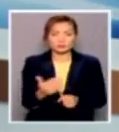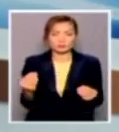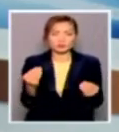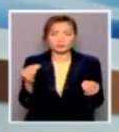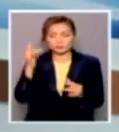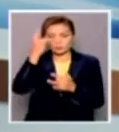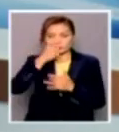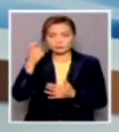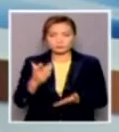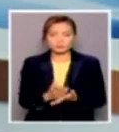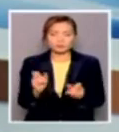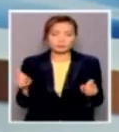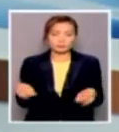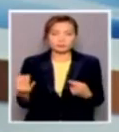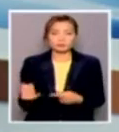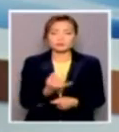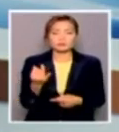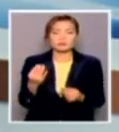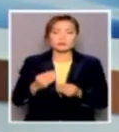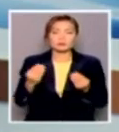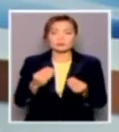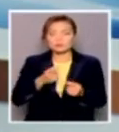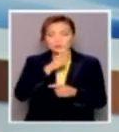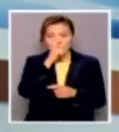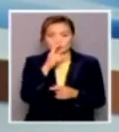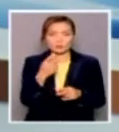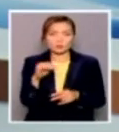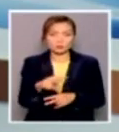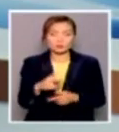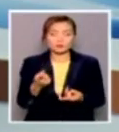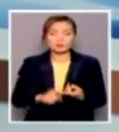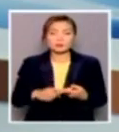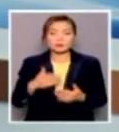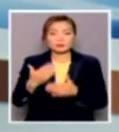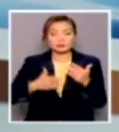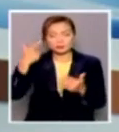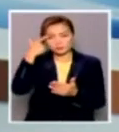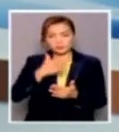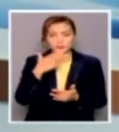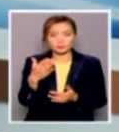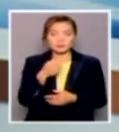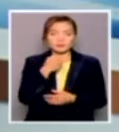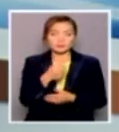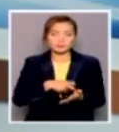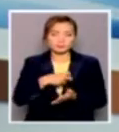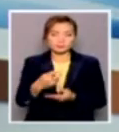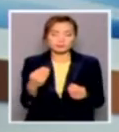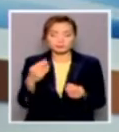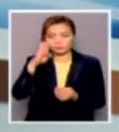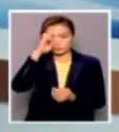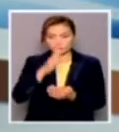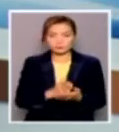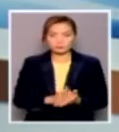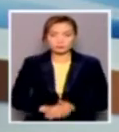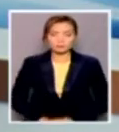великого мыслителя, возрождение интереса широких масс к литературе, а также повышение грамотности письма, статуса